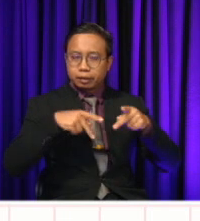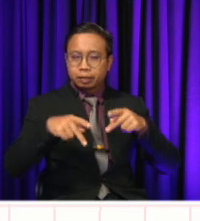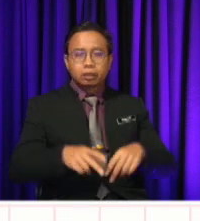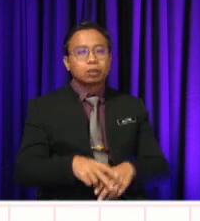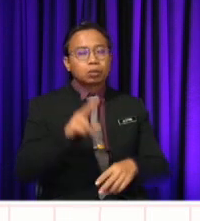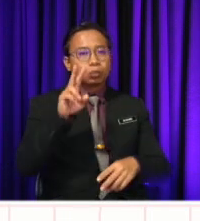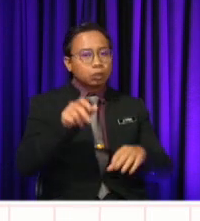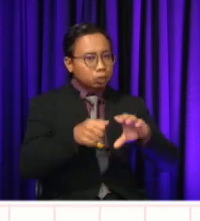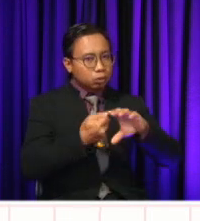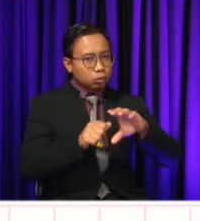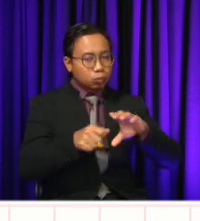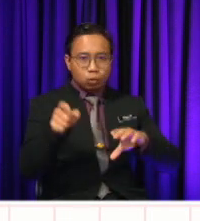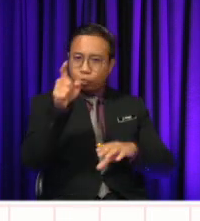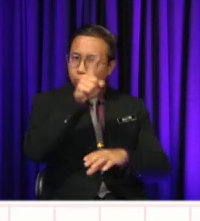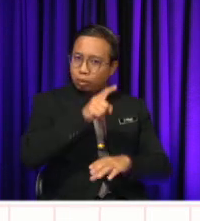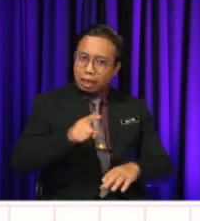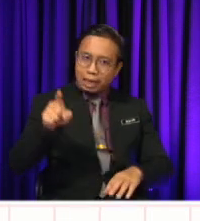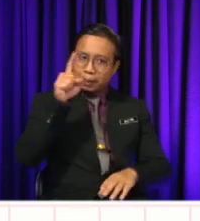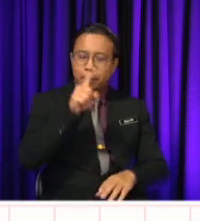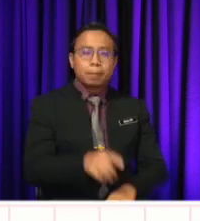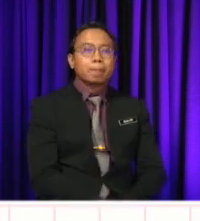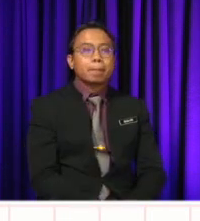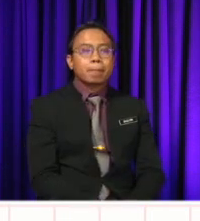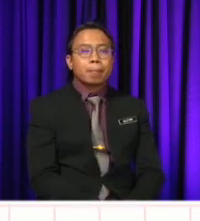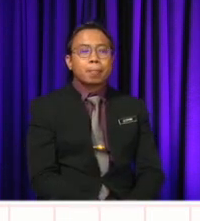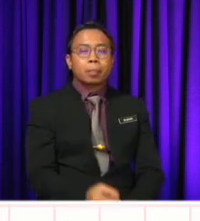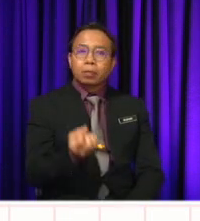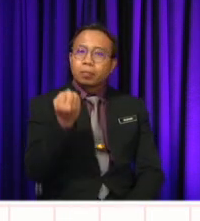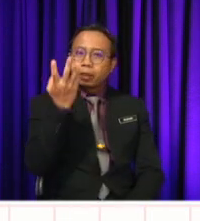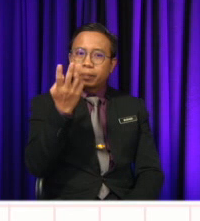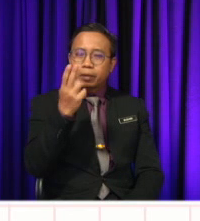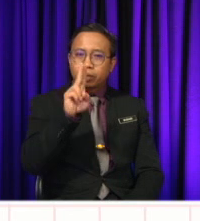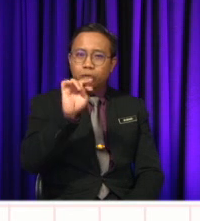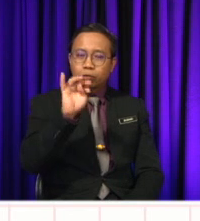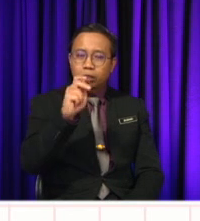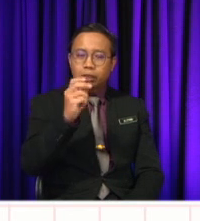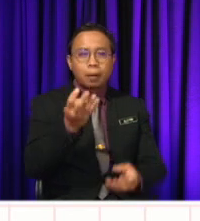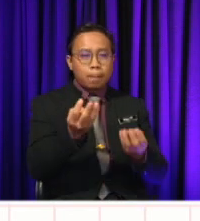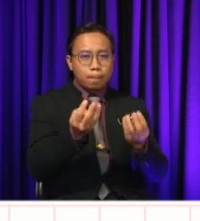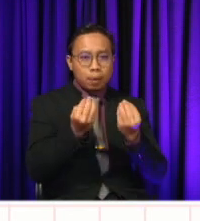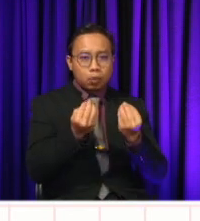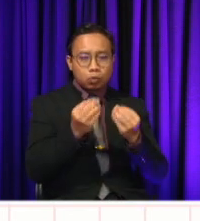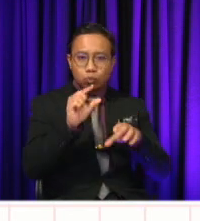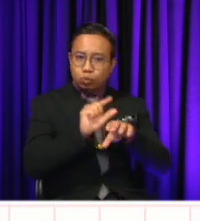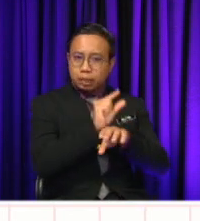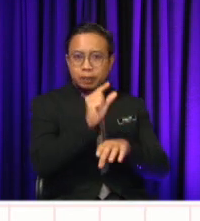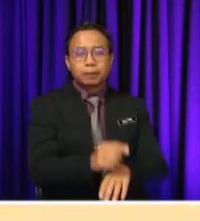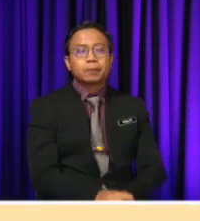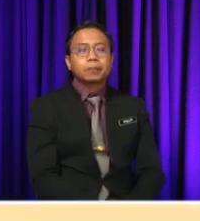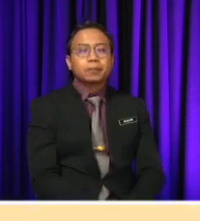bulat Tadi kan kamu tengokkan tombol gula Oke Berapa unit kamu ndak pakai itu Pulanglah pada kamu oke